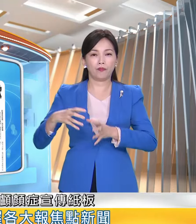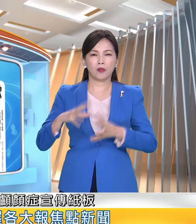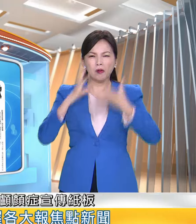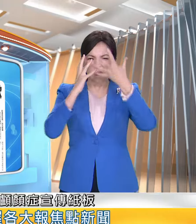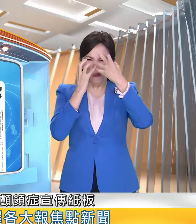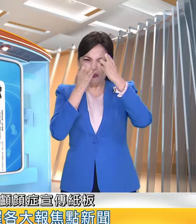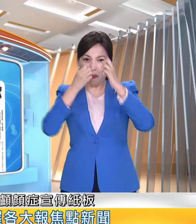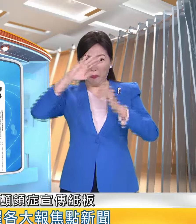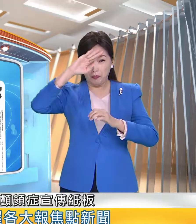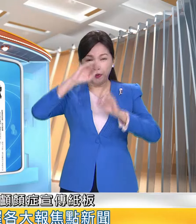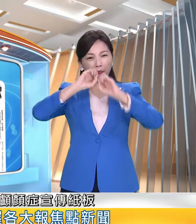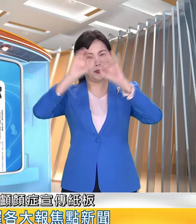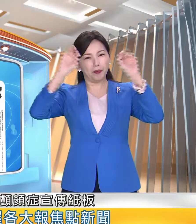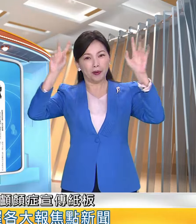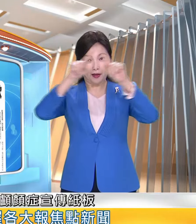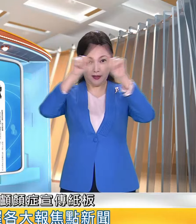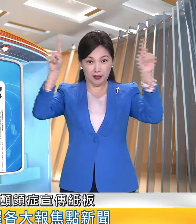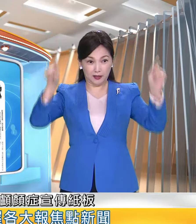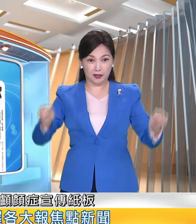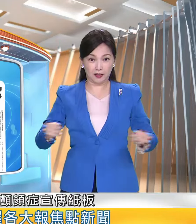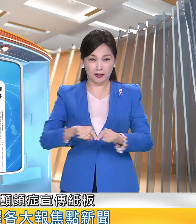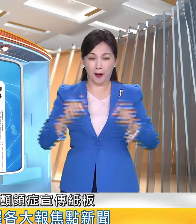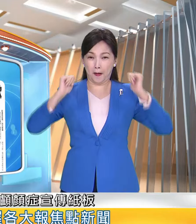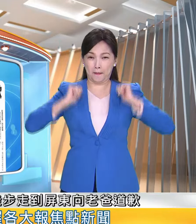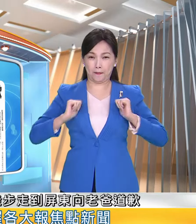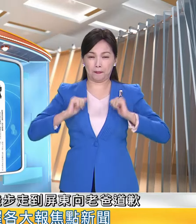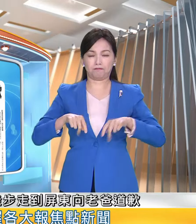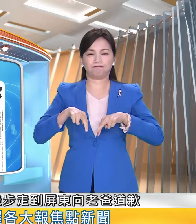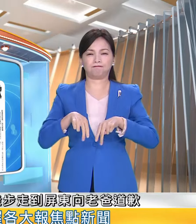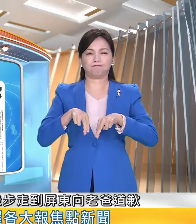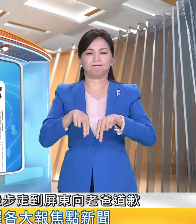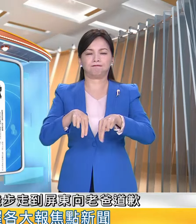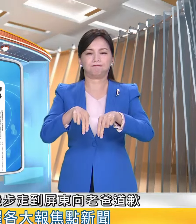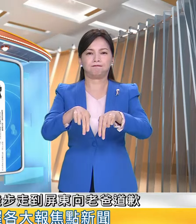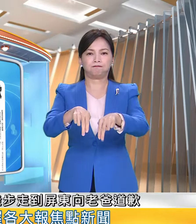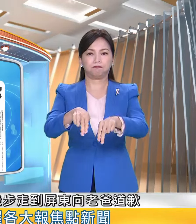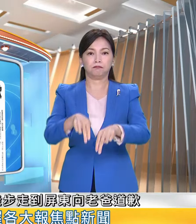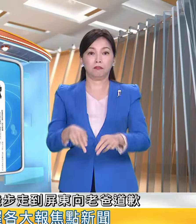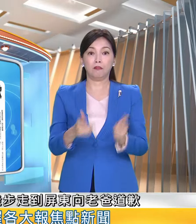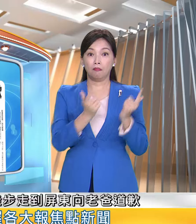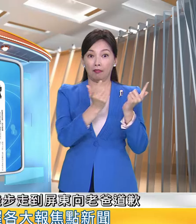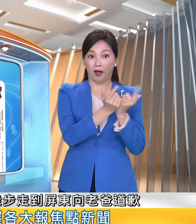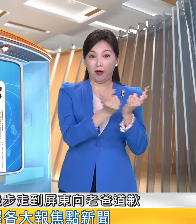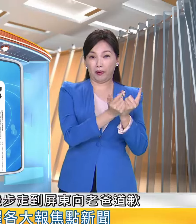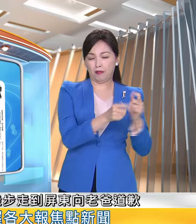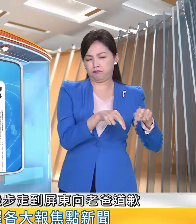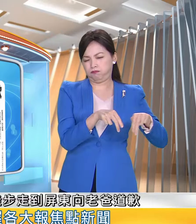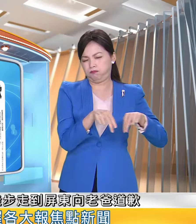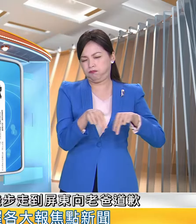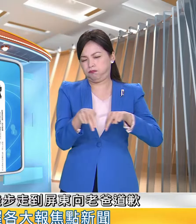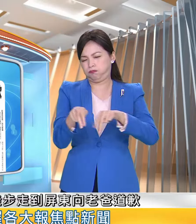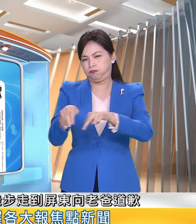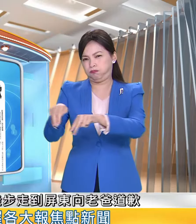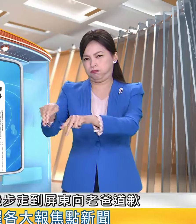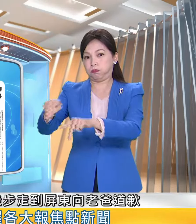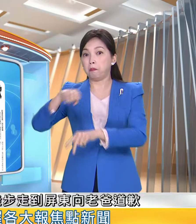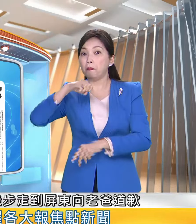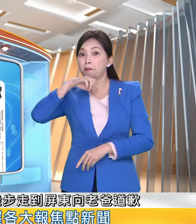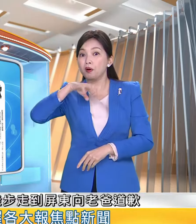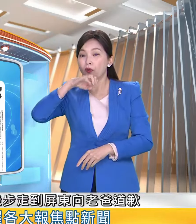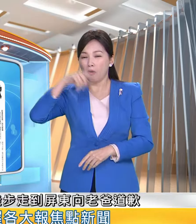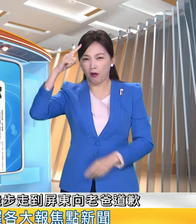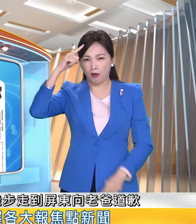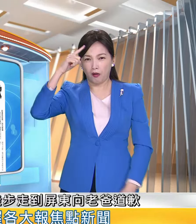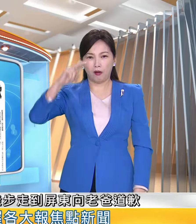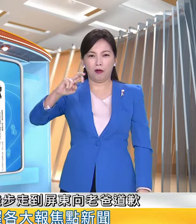友背着卢炎症宣传纸板，花26天从台北徒步走